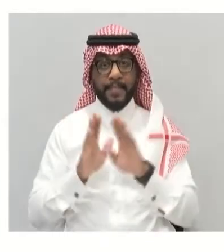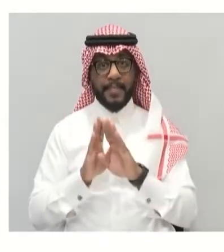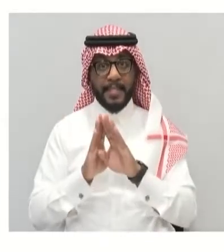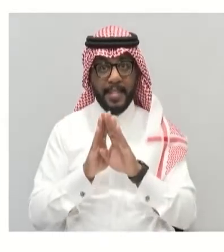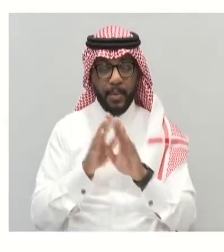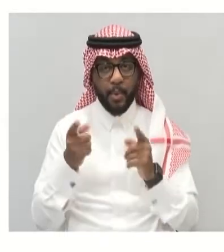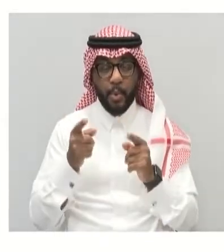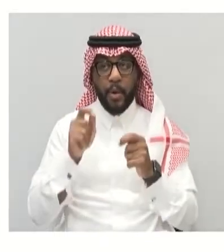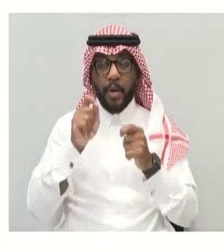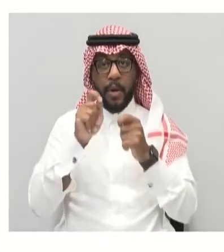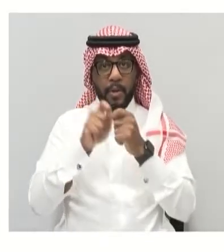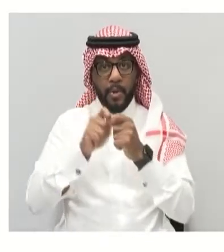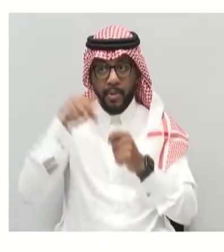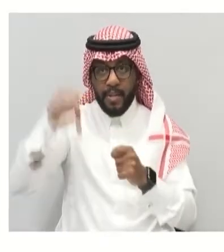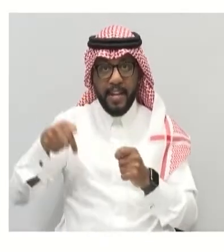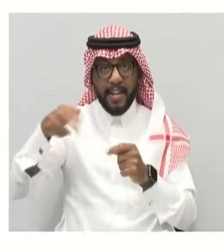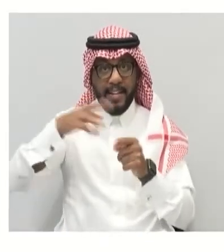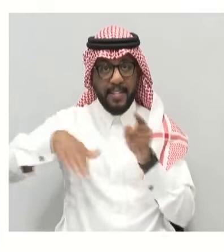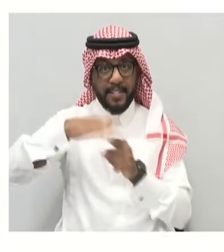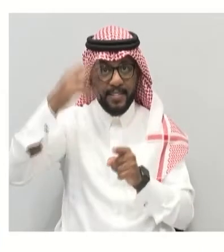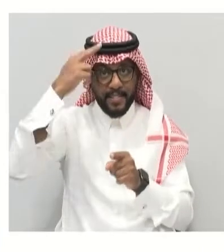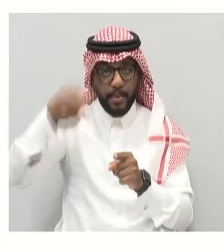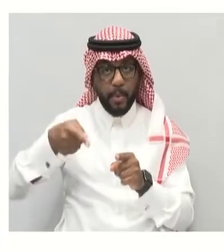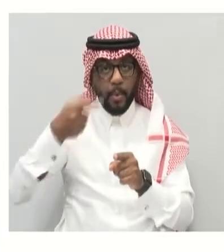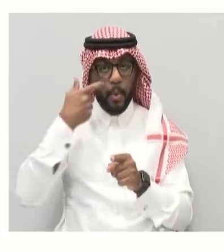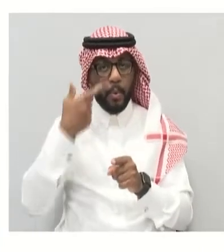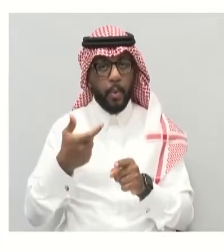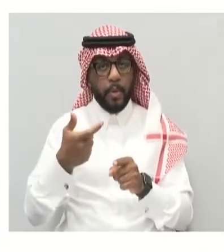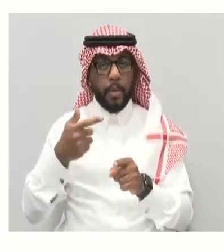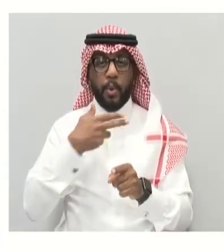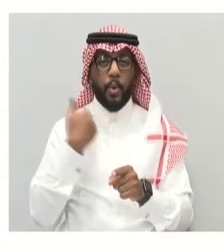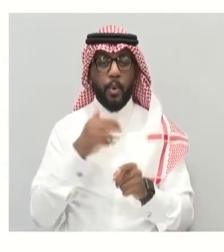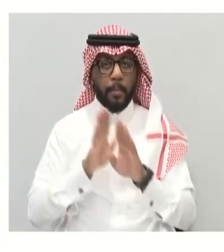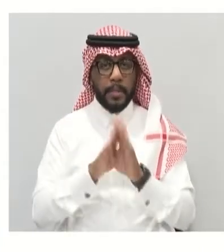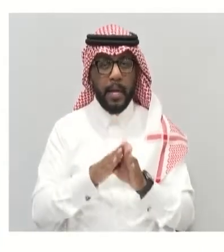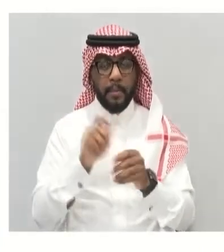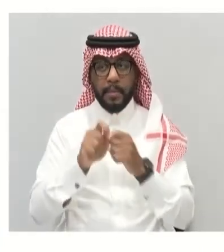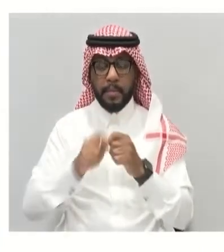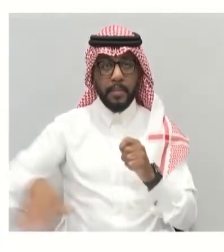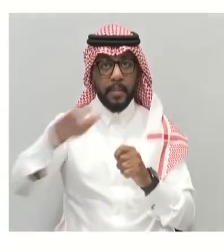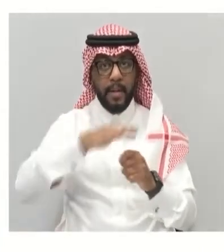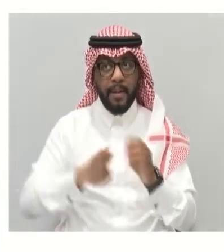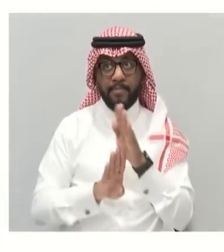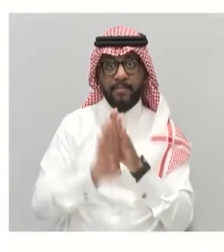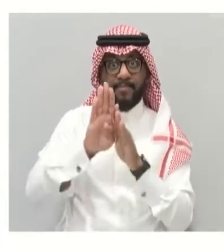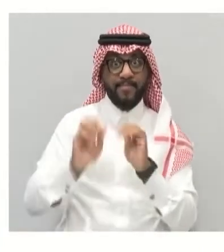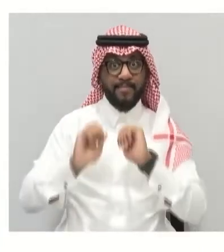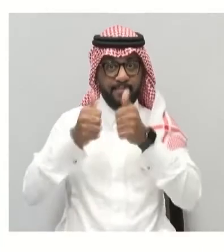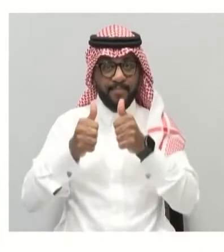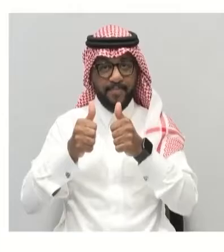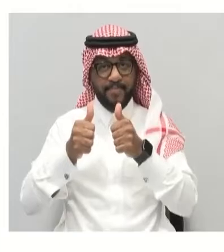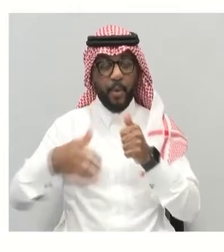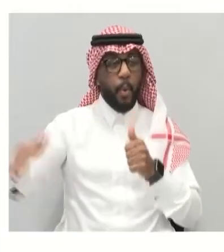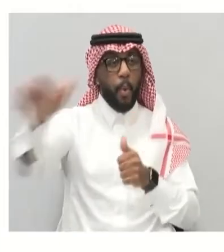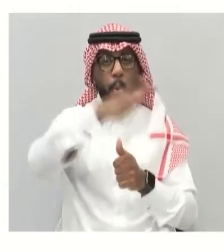بصنع في المملكه شاهده على اهتمام حكومتنا الرشيده بالصناعه الجمله الثانيه يقف